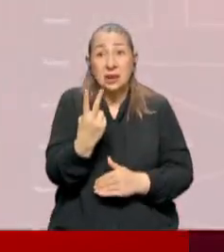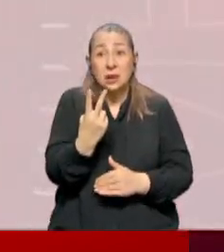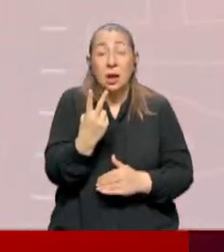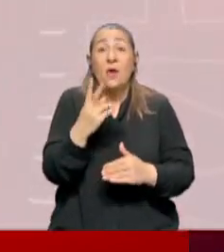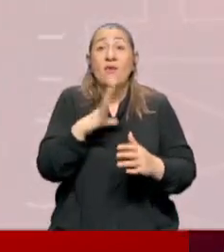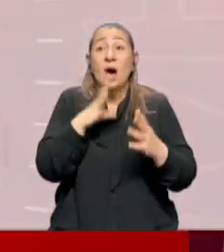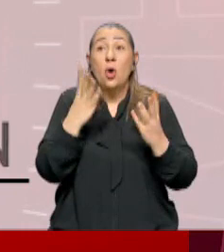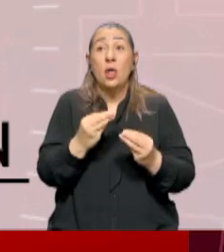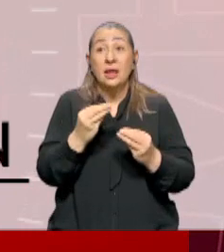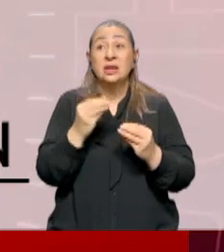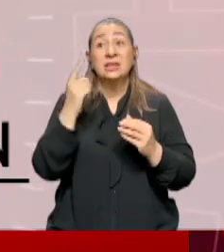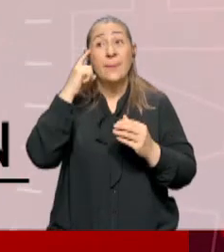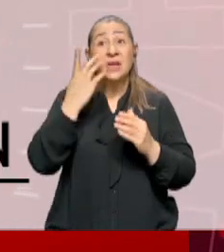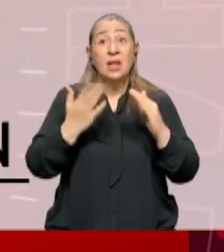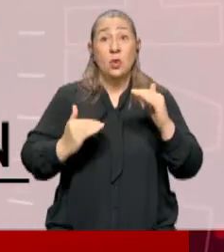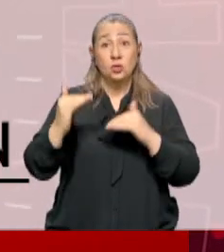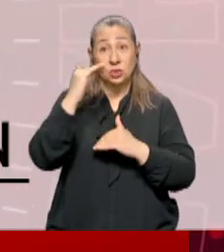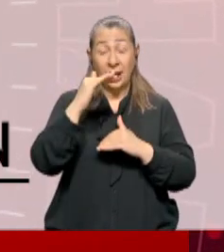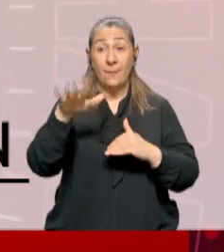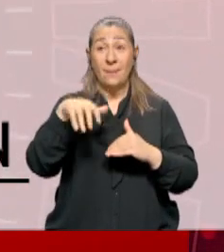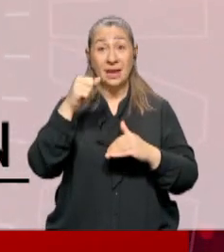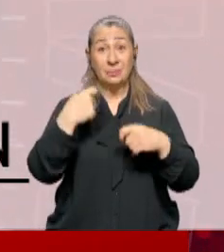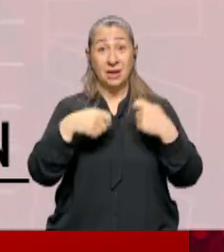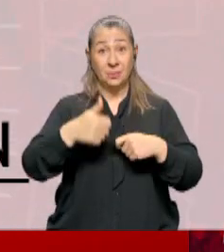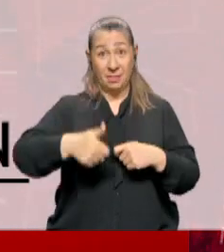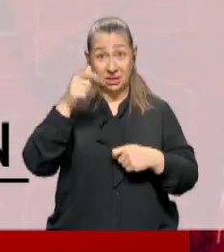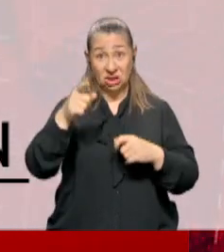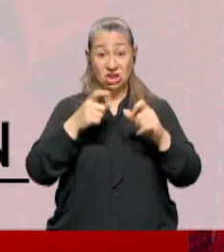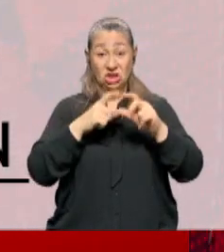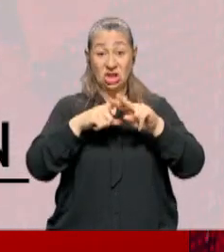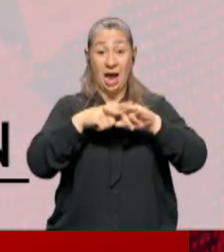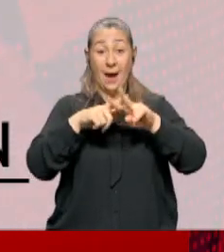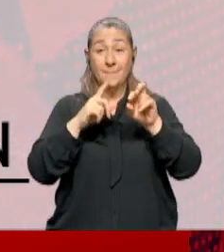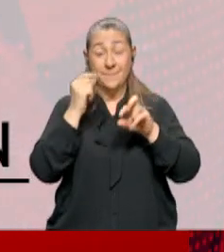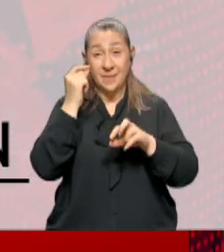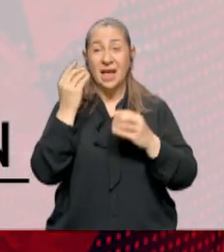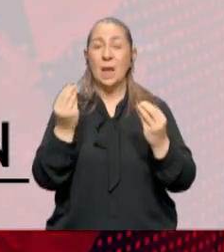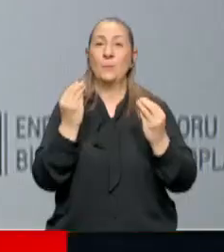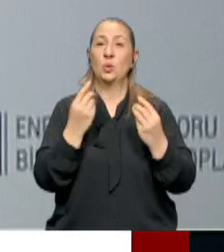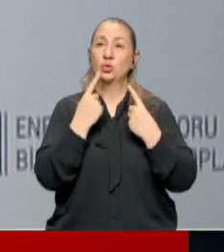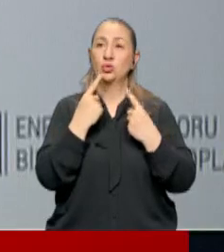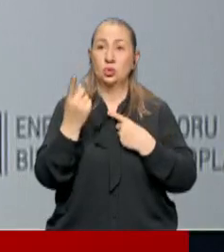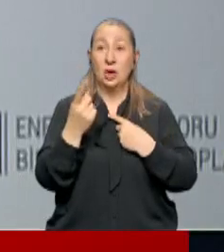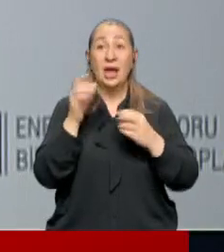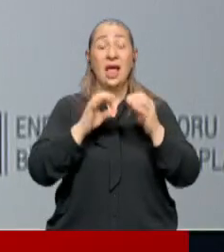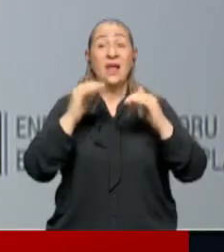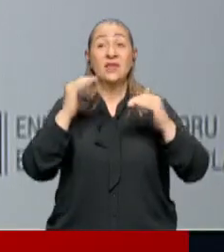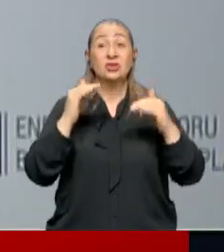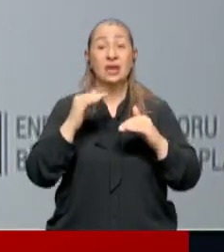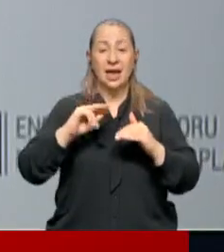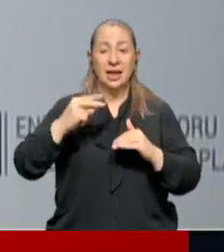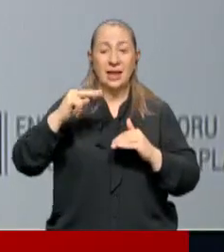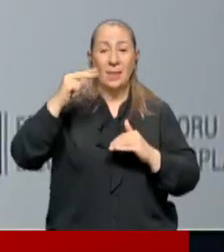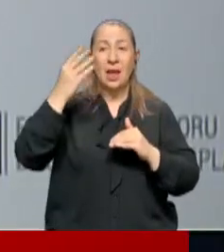mevcut enflasyon tahmininin çok üstündeyken Merkez Bankası başkanı Şahap kavcıoğlu iyimser konuştu Enflasyonun